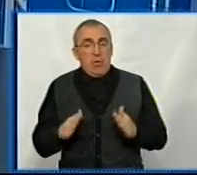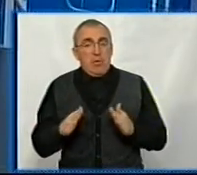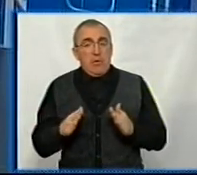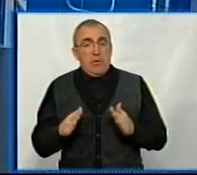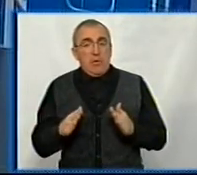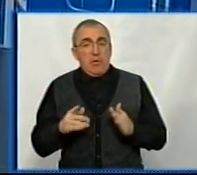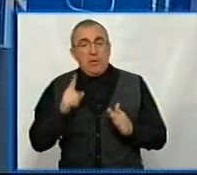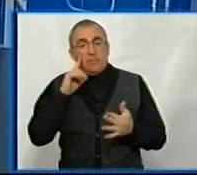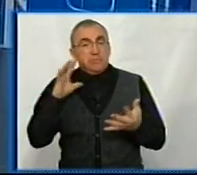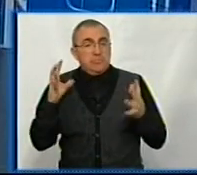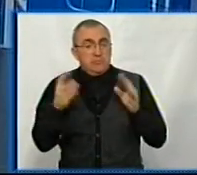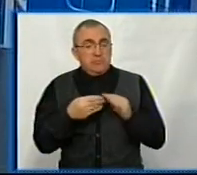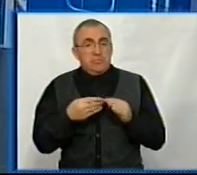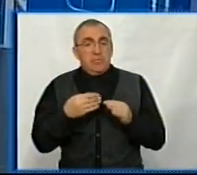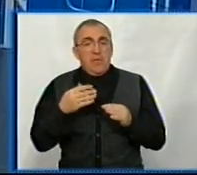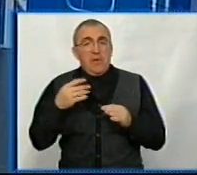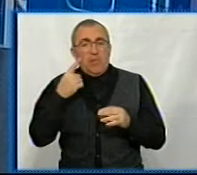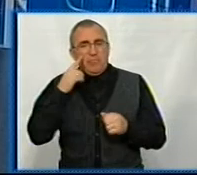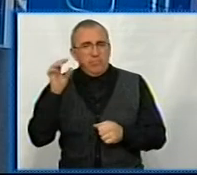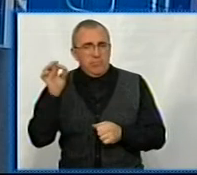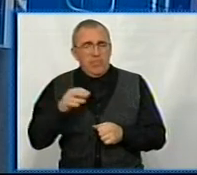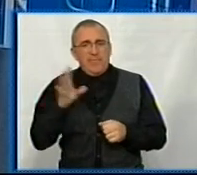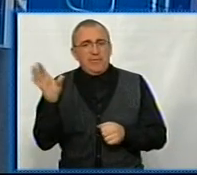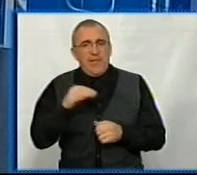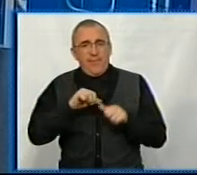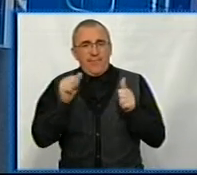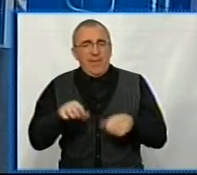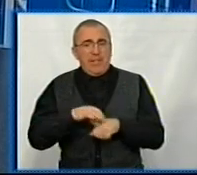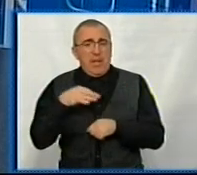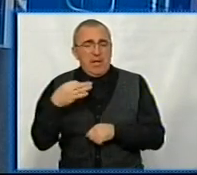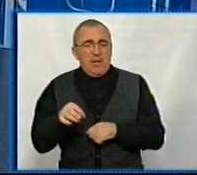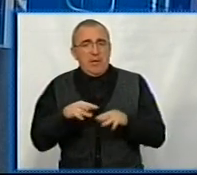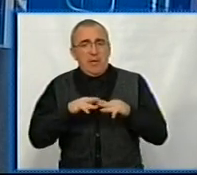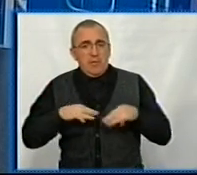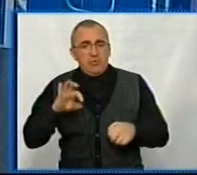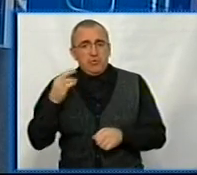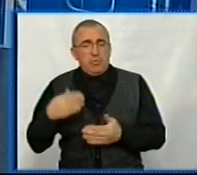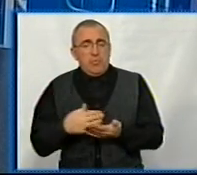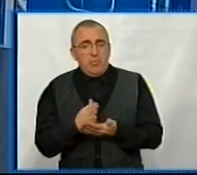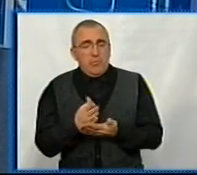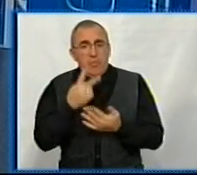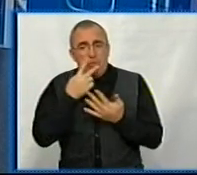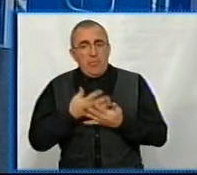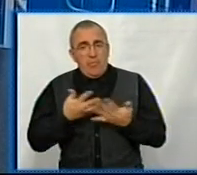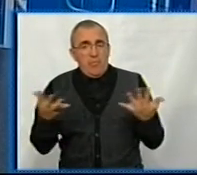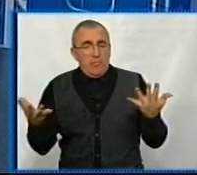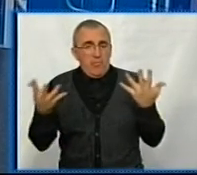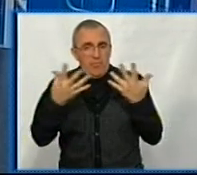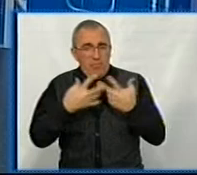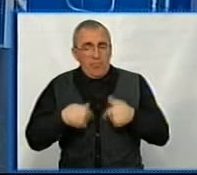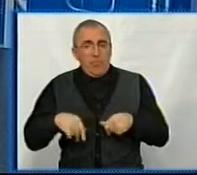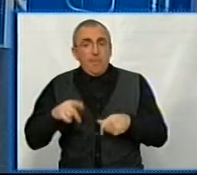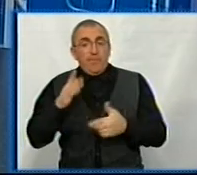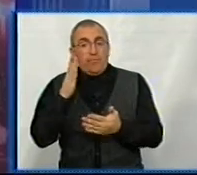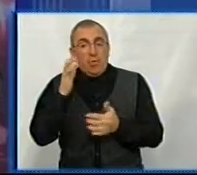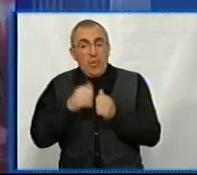домашня за статистику займає вагоме місце серед усіх видів насилля. Міністерство соціальної політики оприлюднило дані, згідно яких